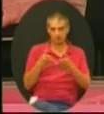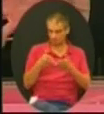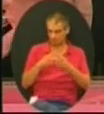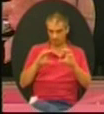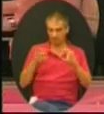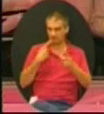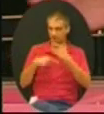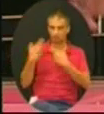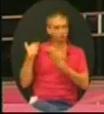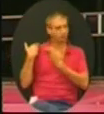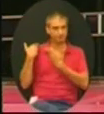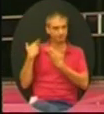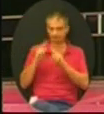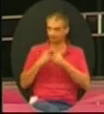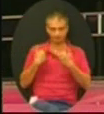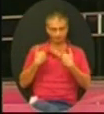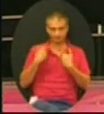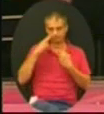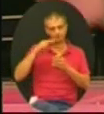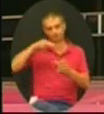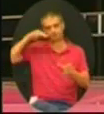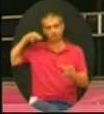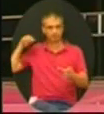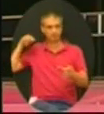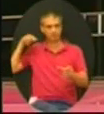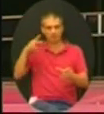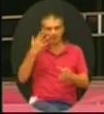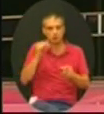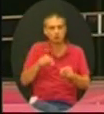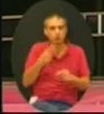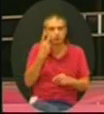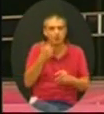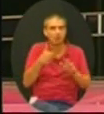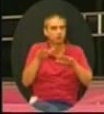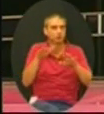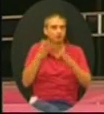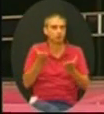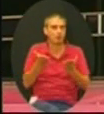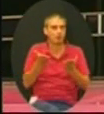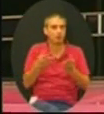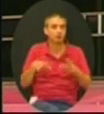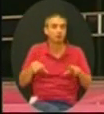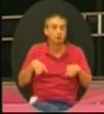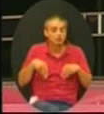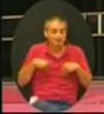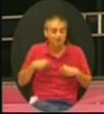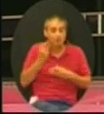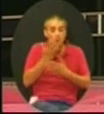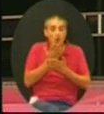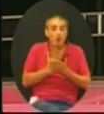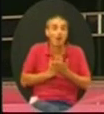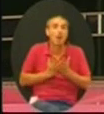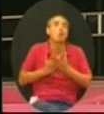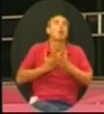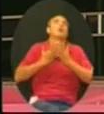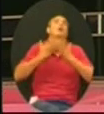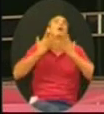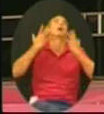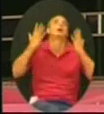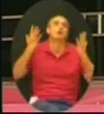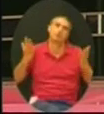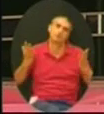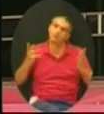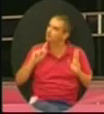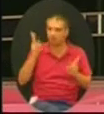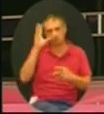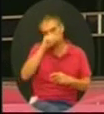הזה בשנים ההם, לא כמוני שהסתכלה עליו מבחוץ. היו פה שני ראשי ממשלה שהסכימו לחלוקה מופלגת